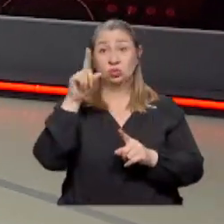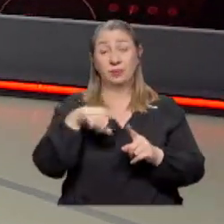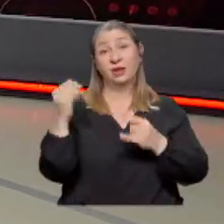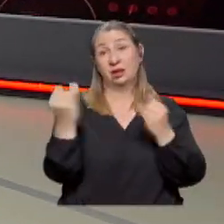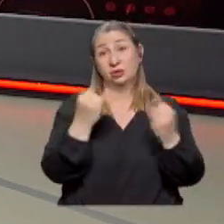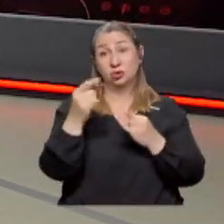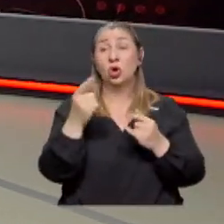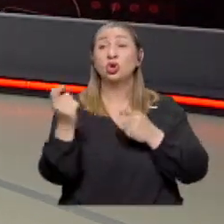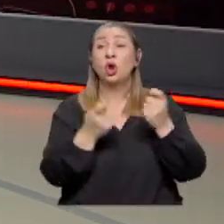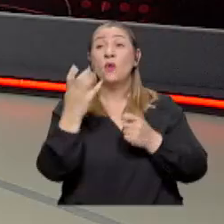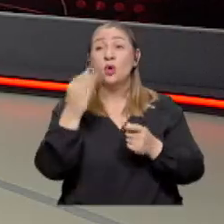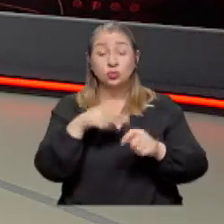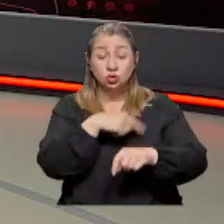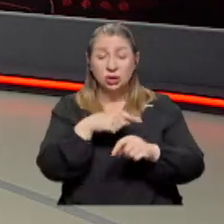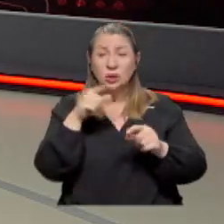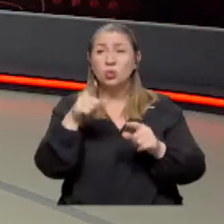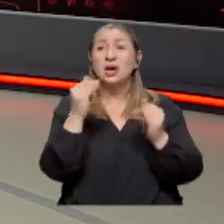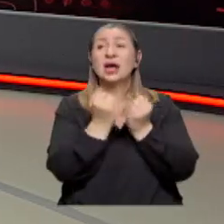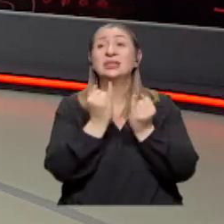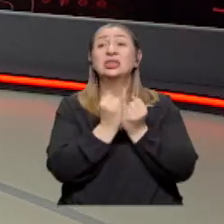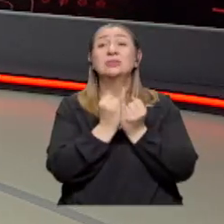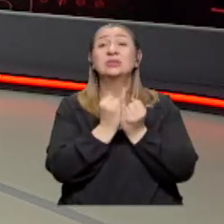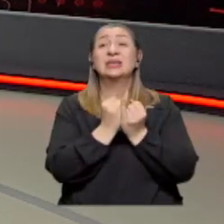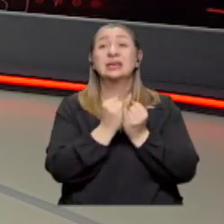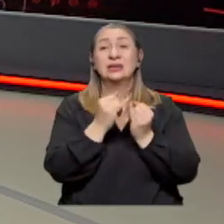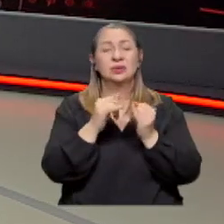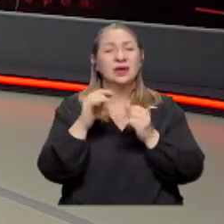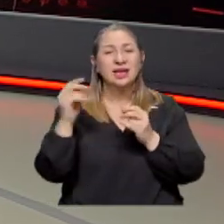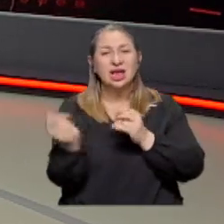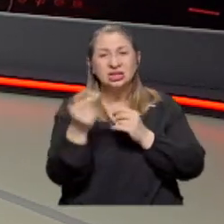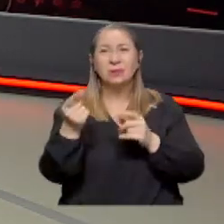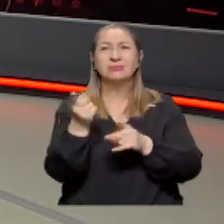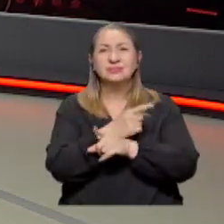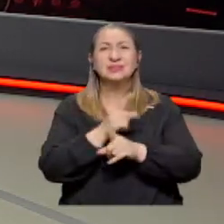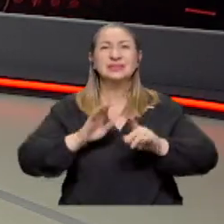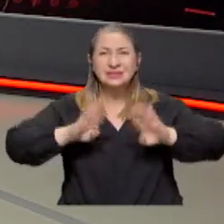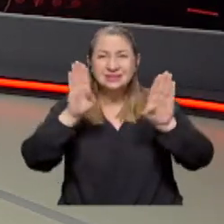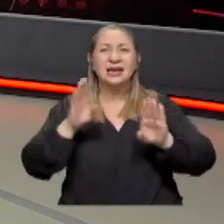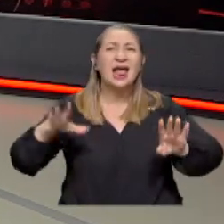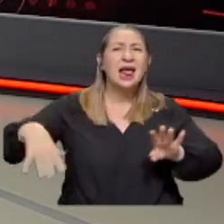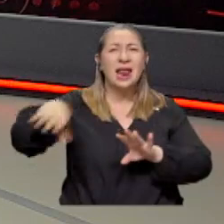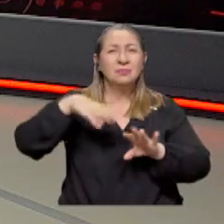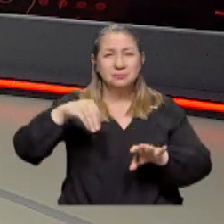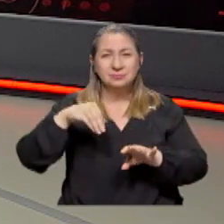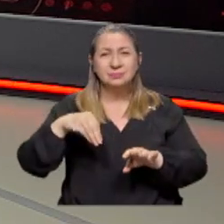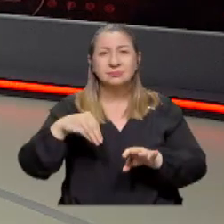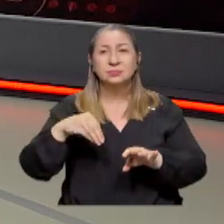ve tartışılıyor. Görevde olduğumuz sürece bu kardeşlerimizi, yani düzensiz göçmenleri, sığınmacıları